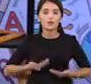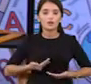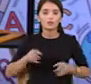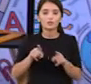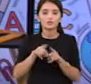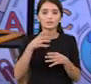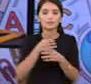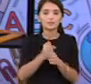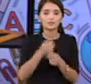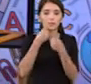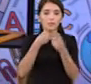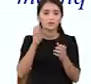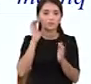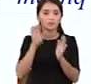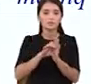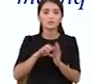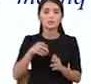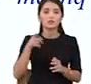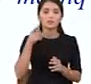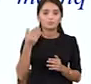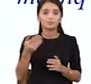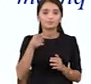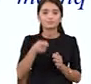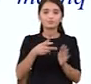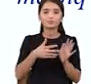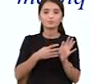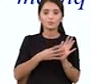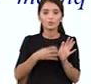qisqacha ma'lumotni tinglasak. Miraziz Azam